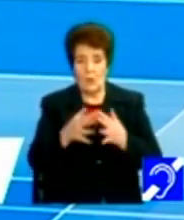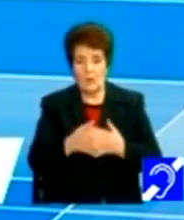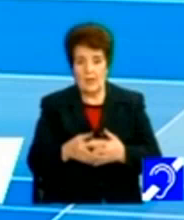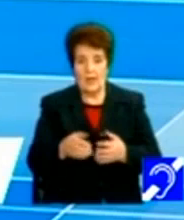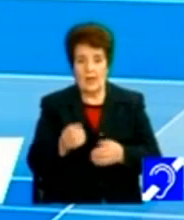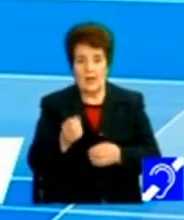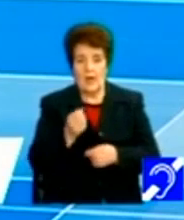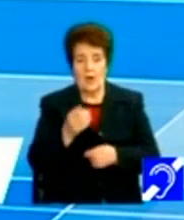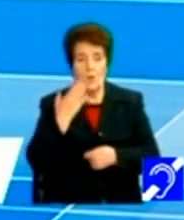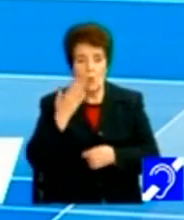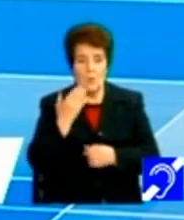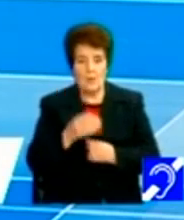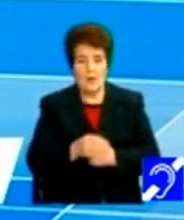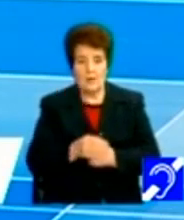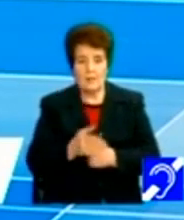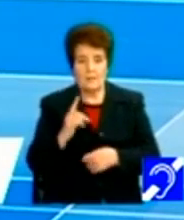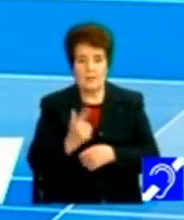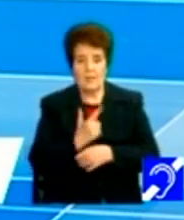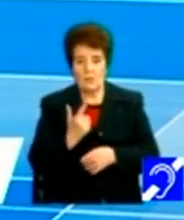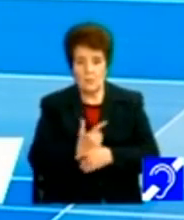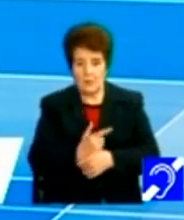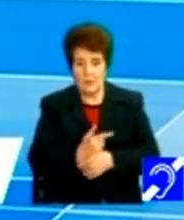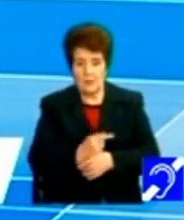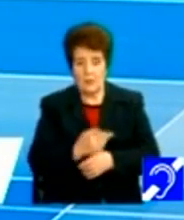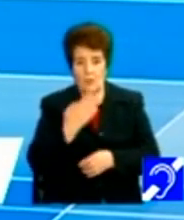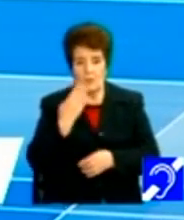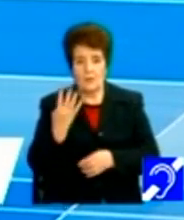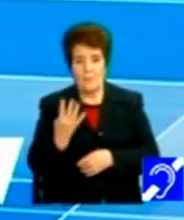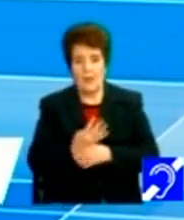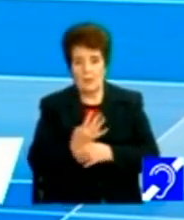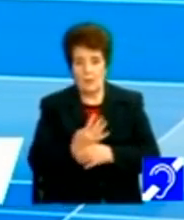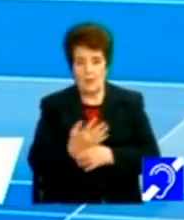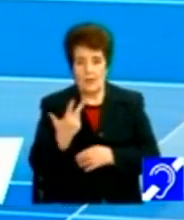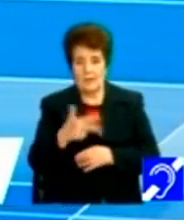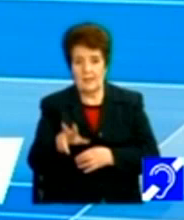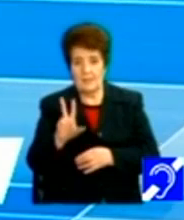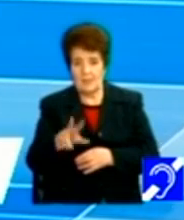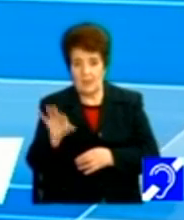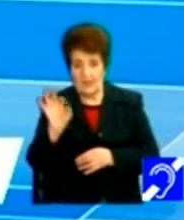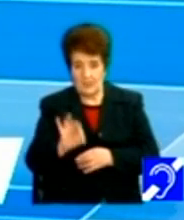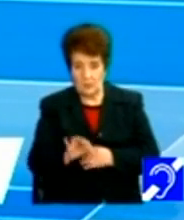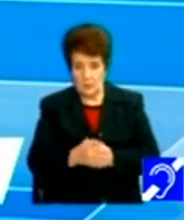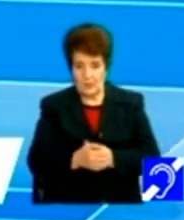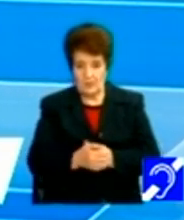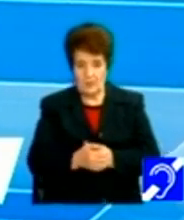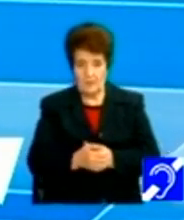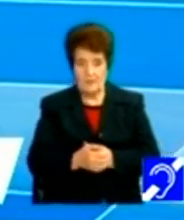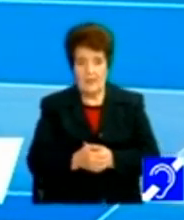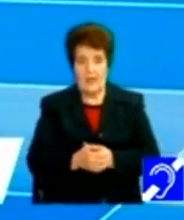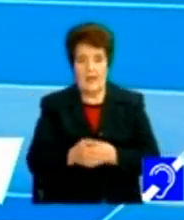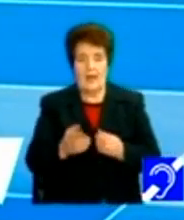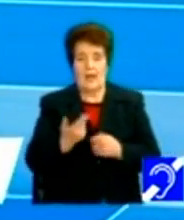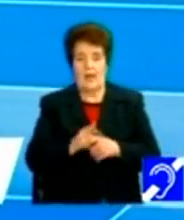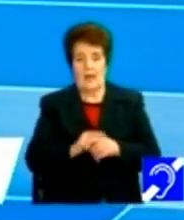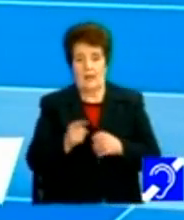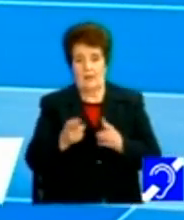rândurile cetățenilor Republicii Moldova s-a dublat în ultimii 4 ani. A ajuns la 33% potrivit BOP acestui